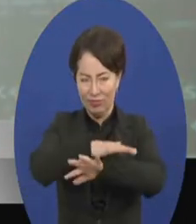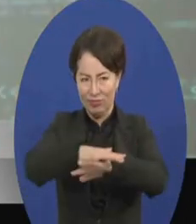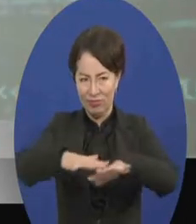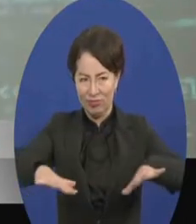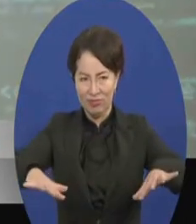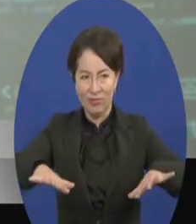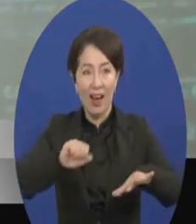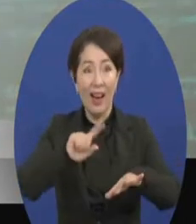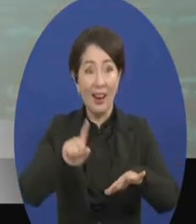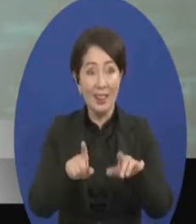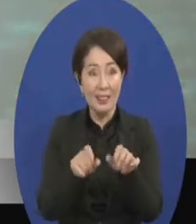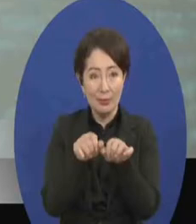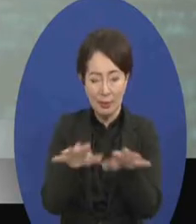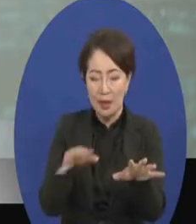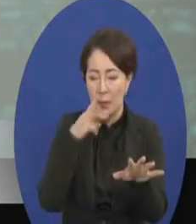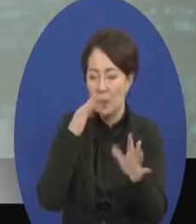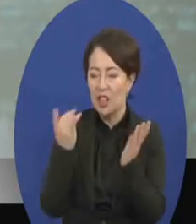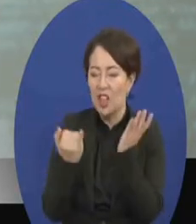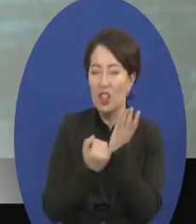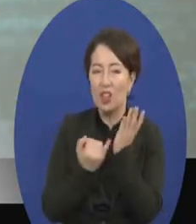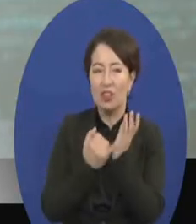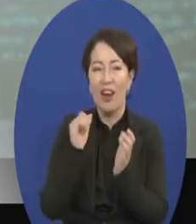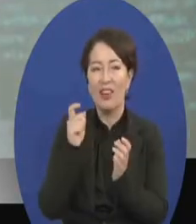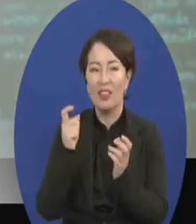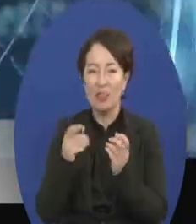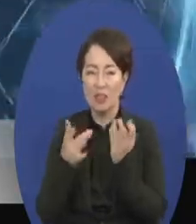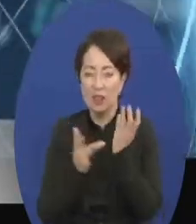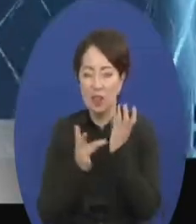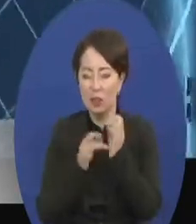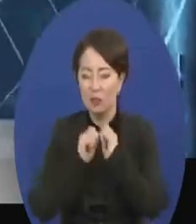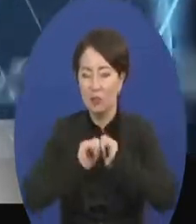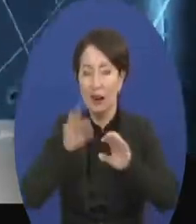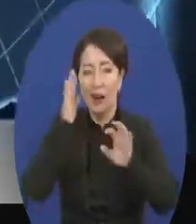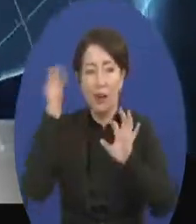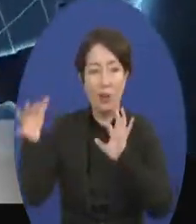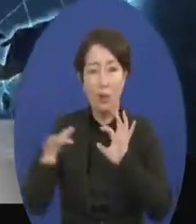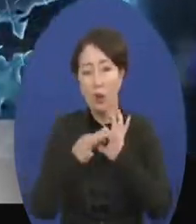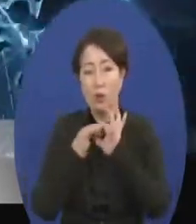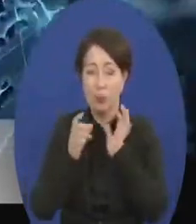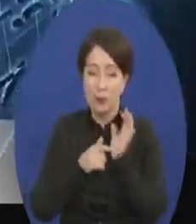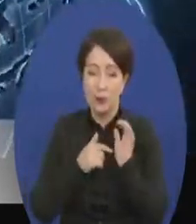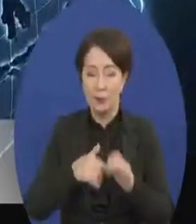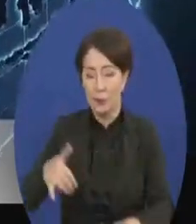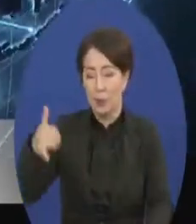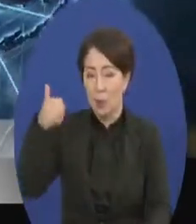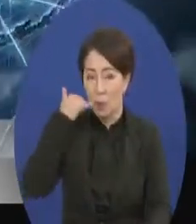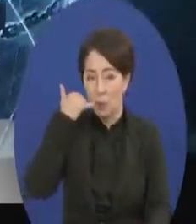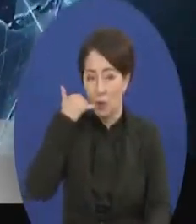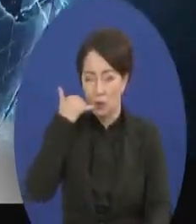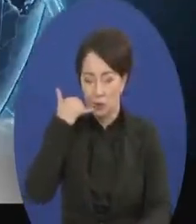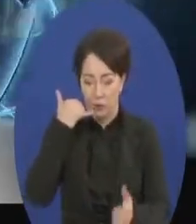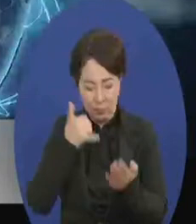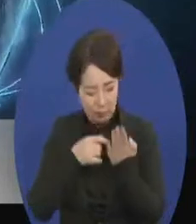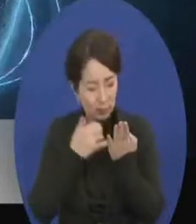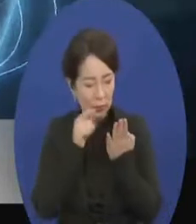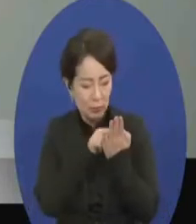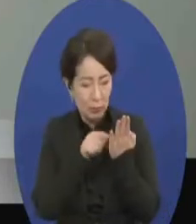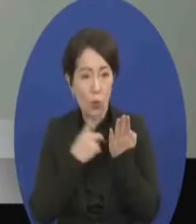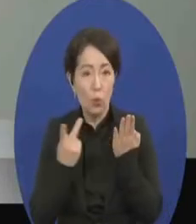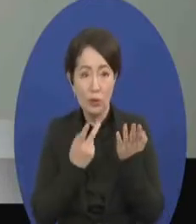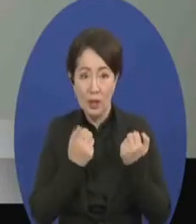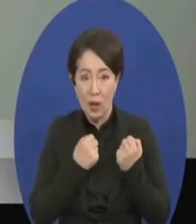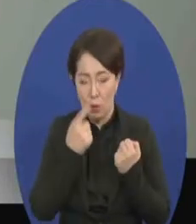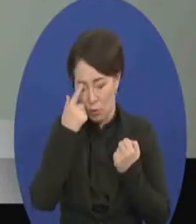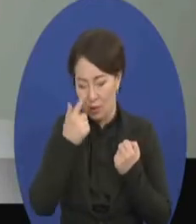шиг. Ийм мэдээлэл технологи сүлжээ бий болгоод энийг гадаад авах ёстой. Гар утснаасаа бүх хүчлэгийг авдаг. Монгол улс